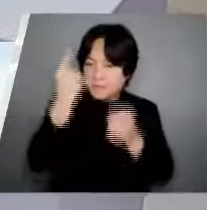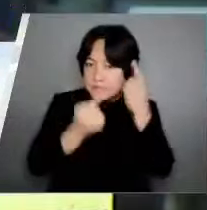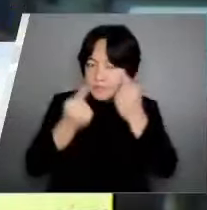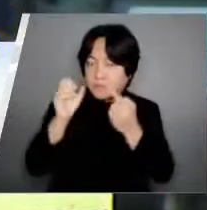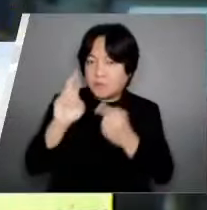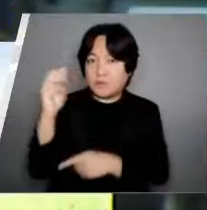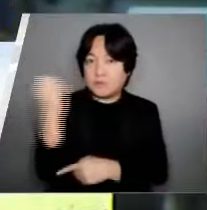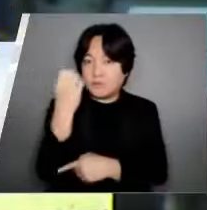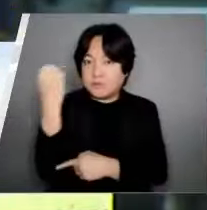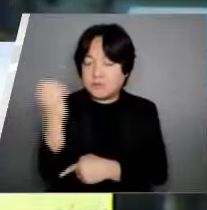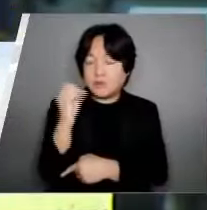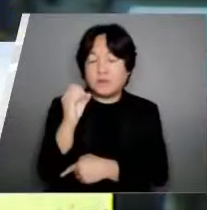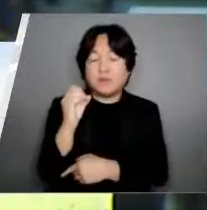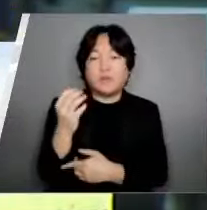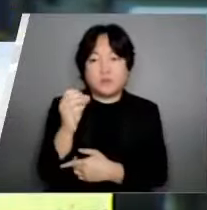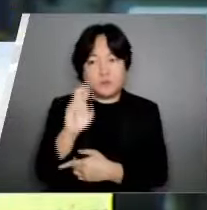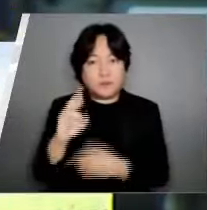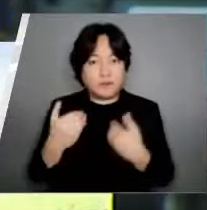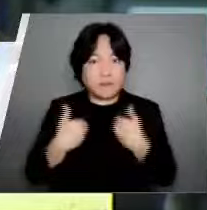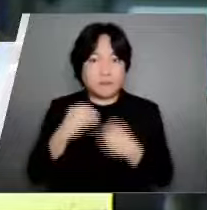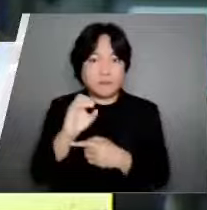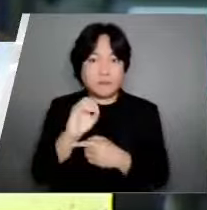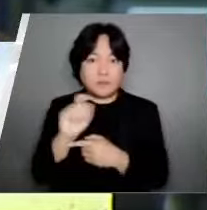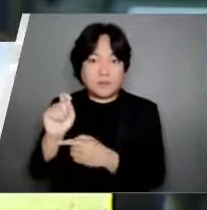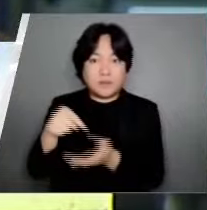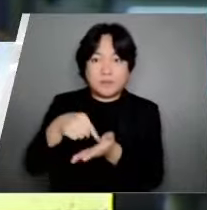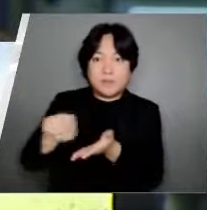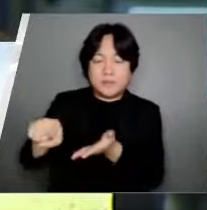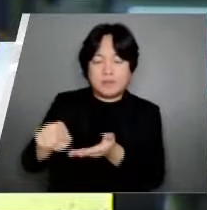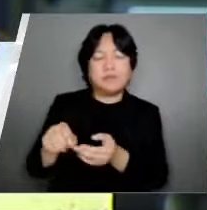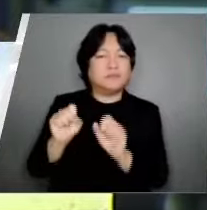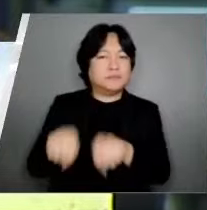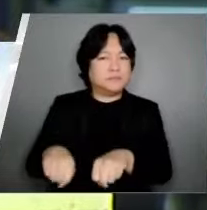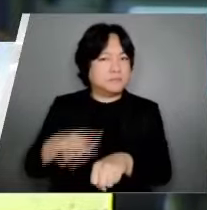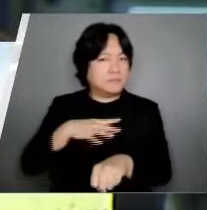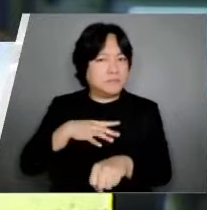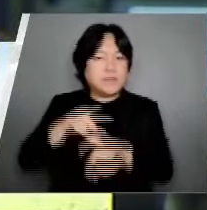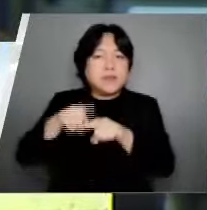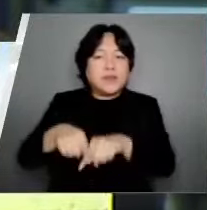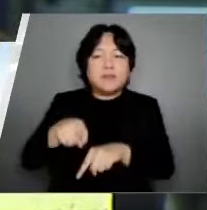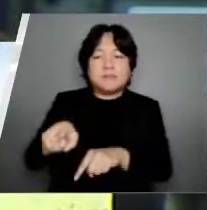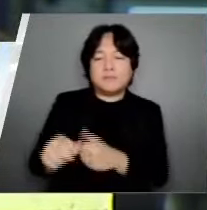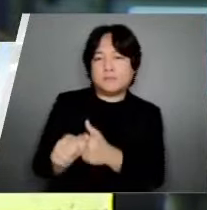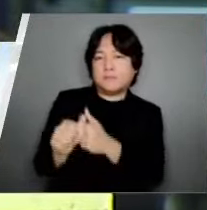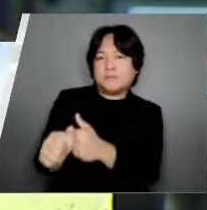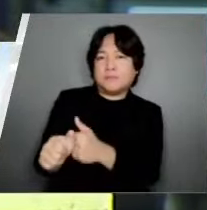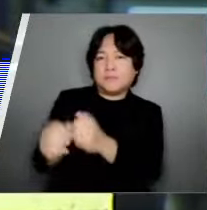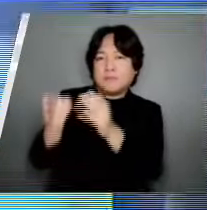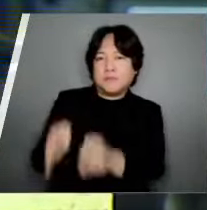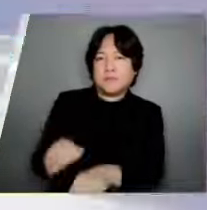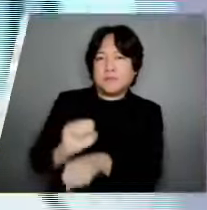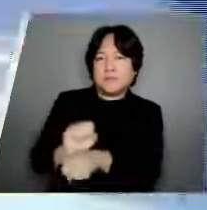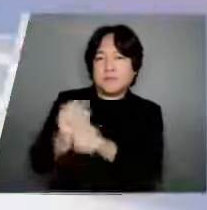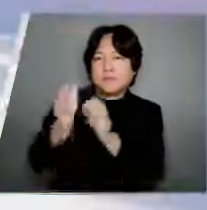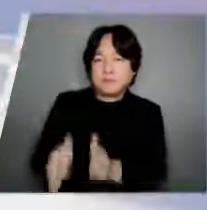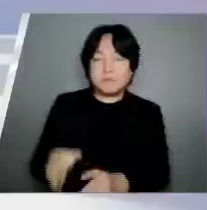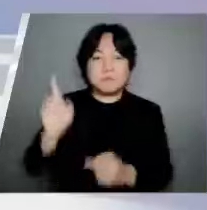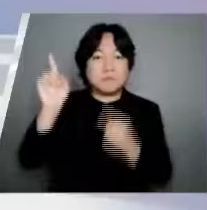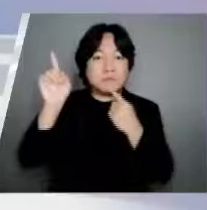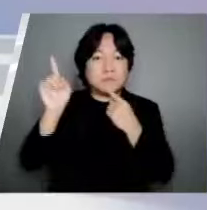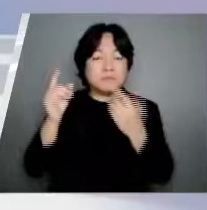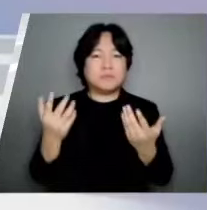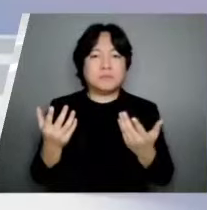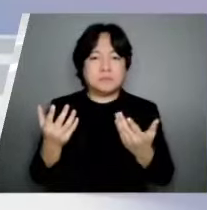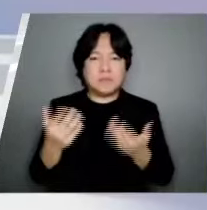pay. Pero ayon sa Employers Confederation of the Philippines, hindi akma sa ating bansa ang ganitong batas. That's a